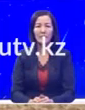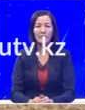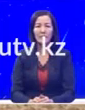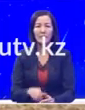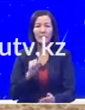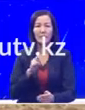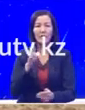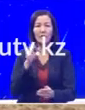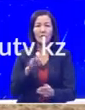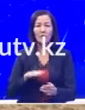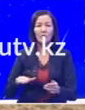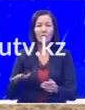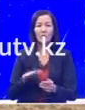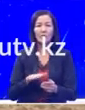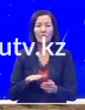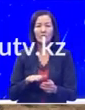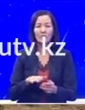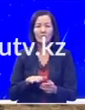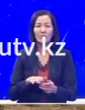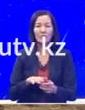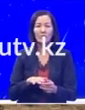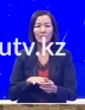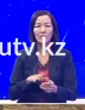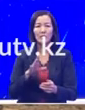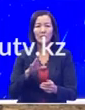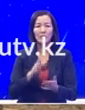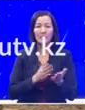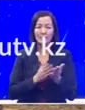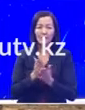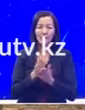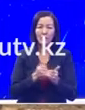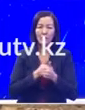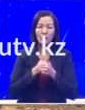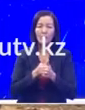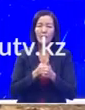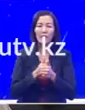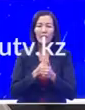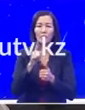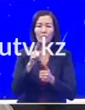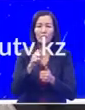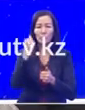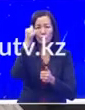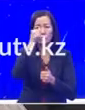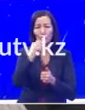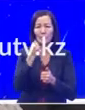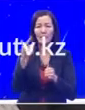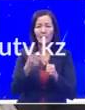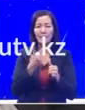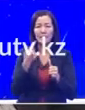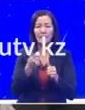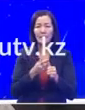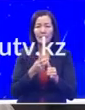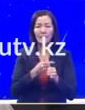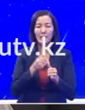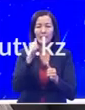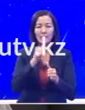Ақсу өңірінде өтеулі ұлы қажы болған солқылдақ саясат құрбаны ғасырға жуық уақыт есімін ел сақтап келген тәуелсіздік